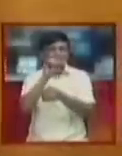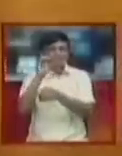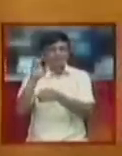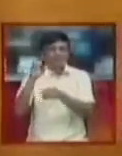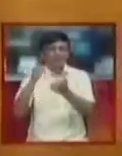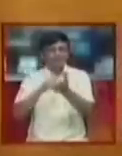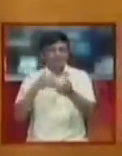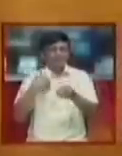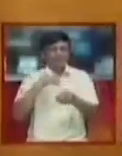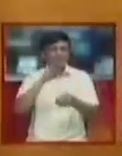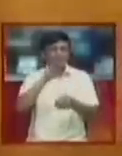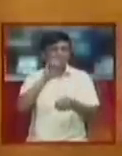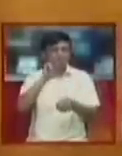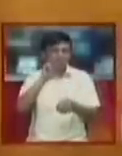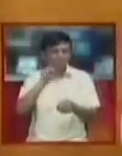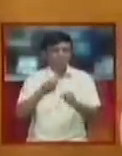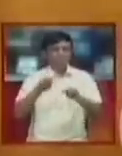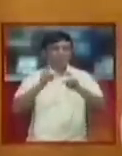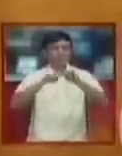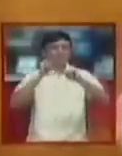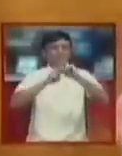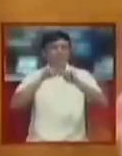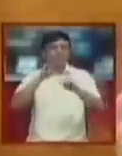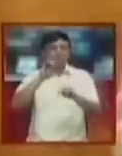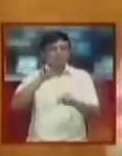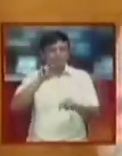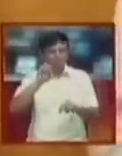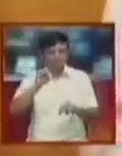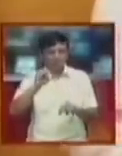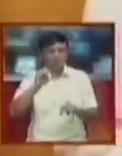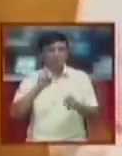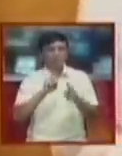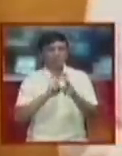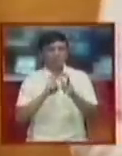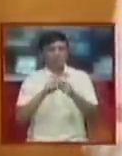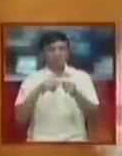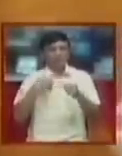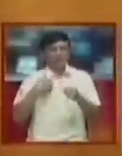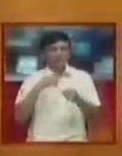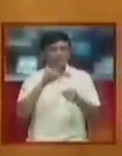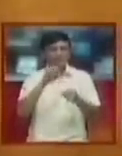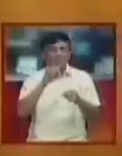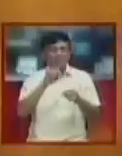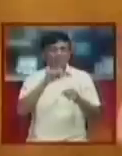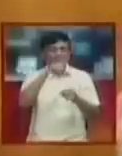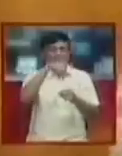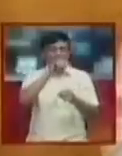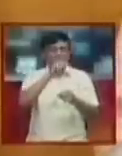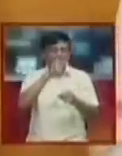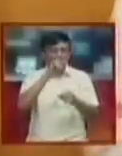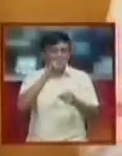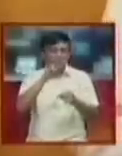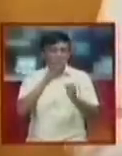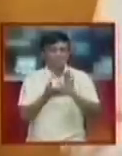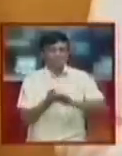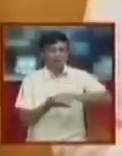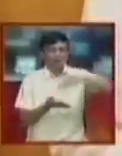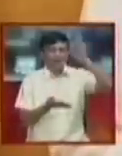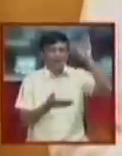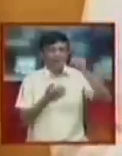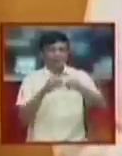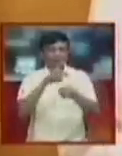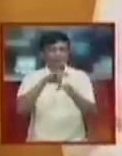Sa kabila ng pagkalugi ng kanilang mga ahensya, nariyan ang 1 bilyong pisong pinasingaw ng PAGCOR para sa kape. Nariyan